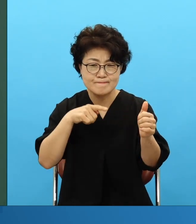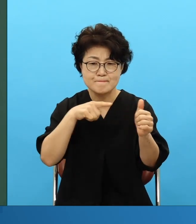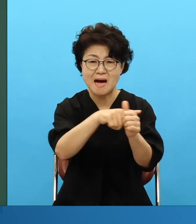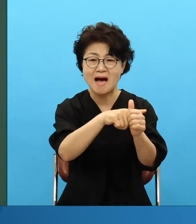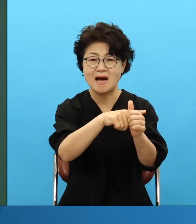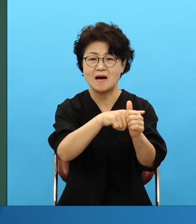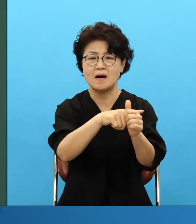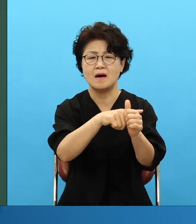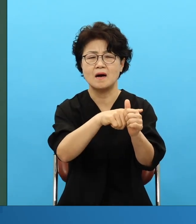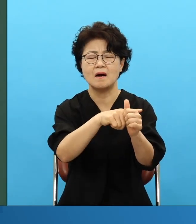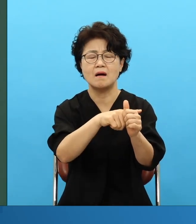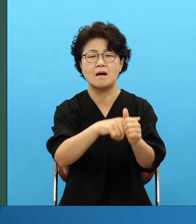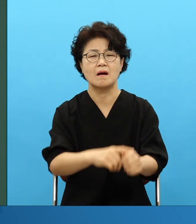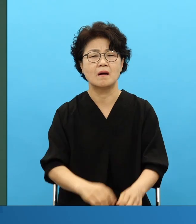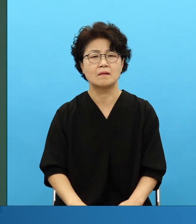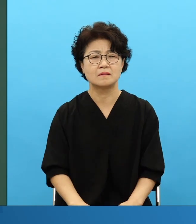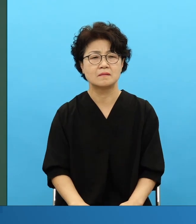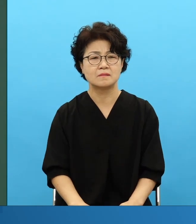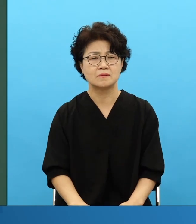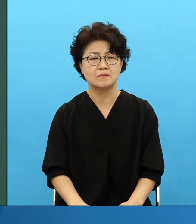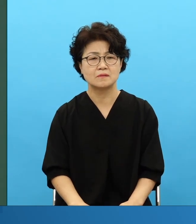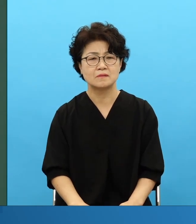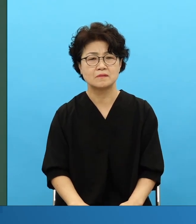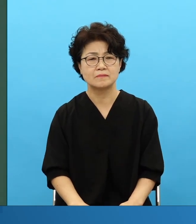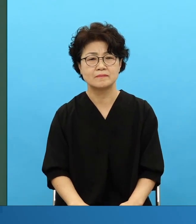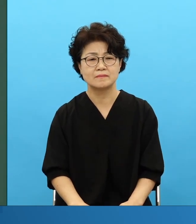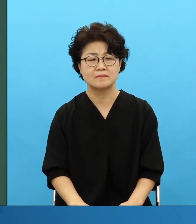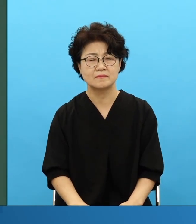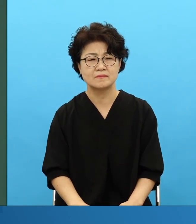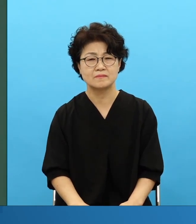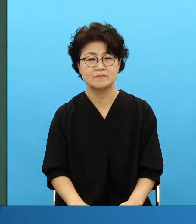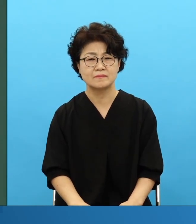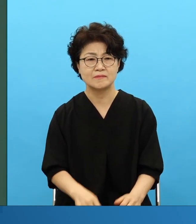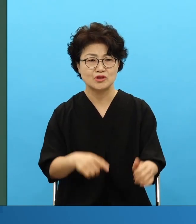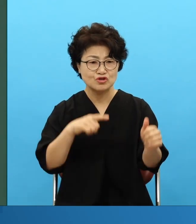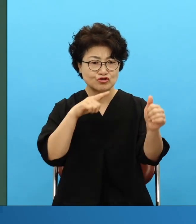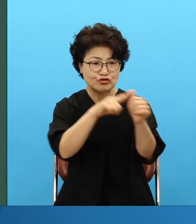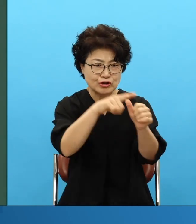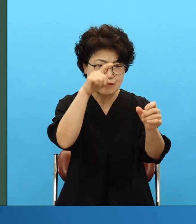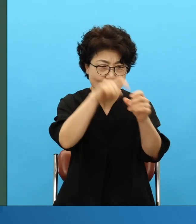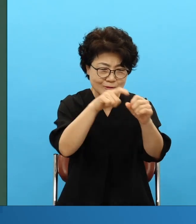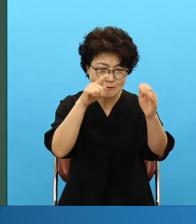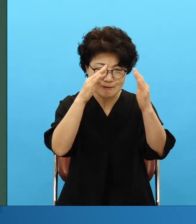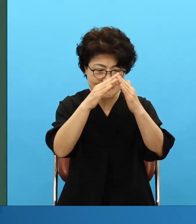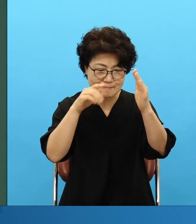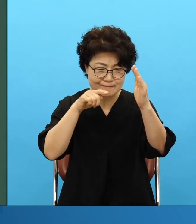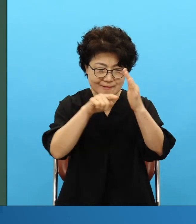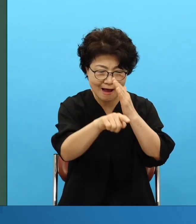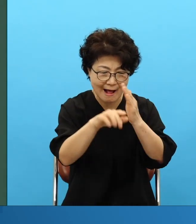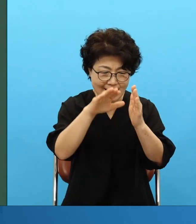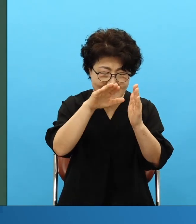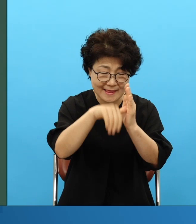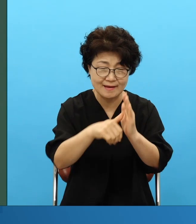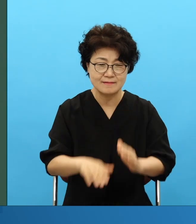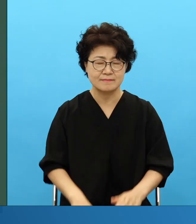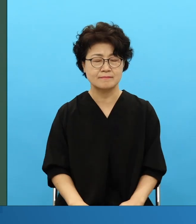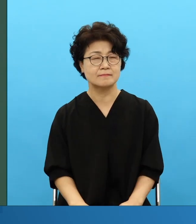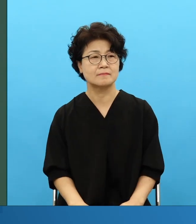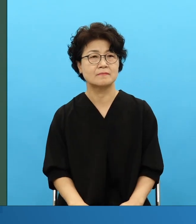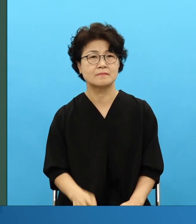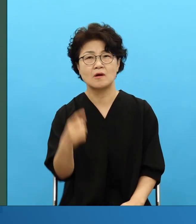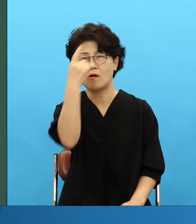killed her friend. 그것도 죽이는데 갈 때도 막 태연하게 가고 막 시체를 다 막 이렇게 불에 씌우고도 태연하고 막